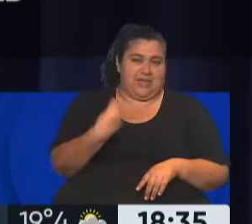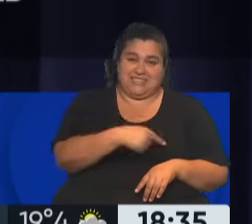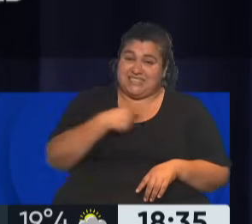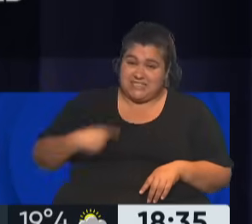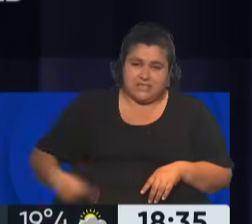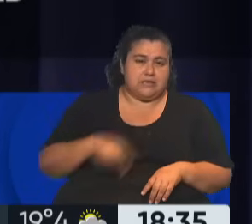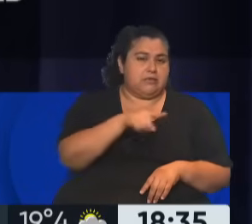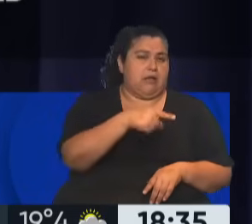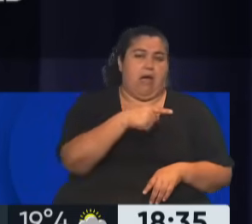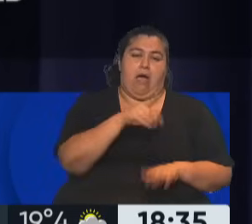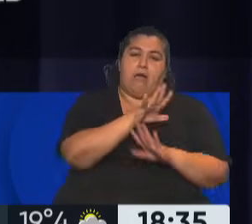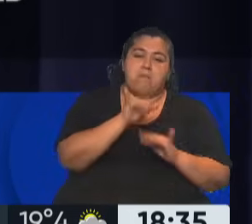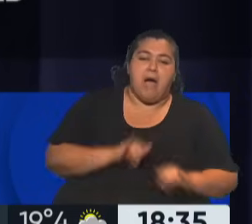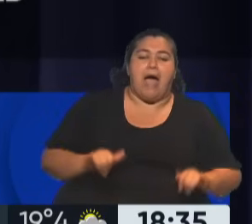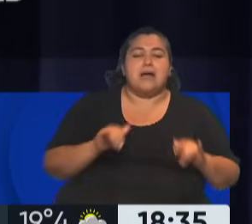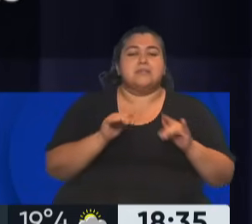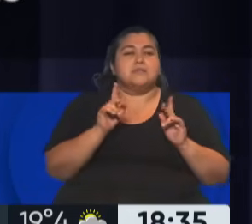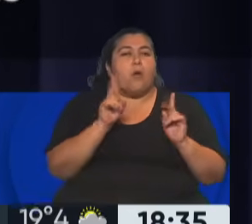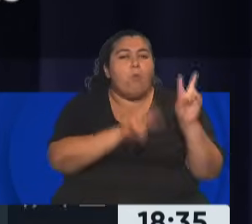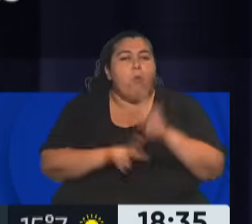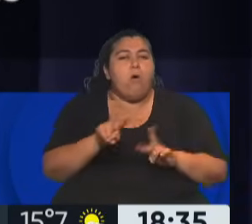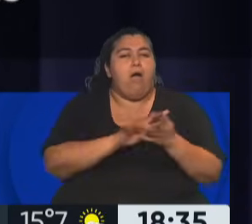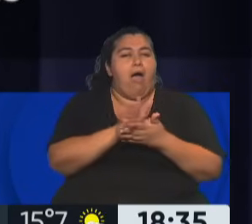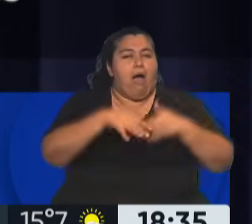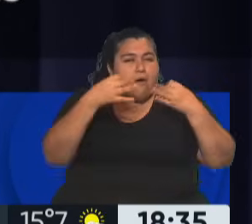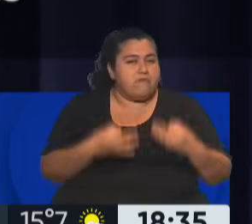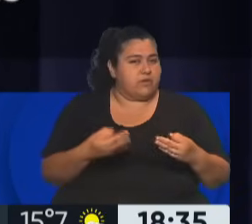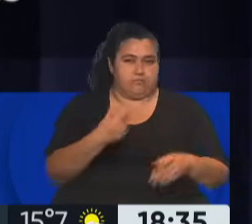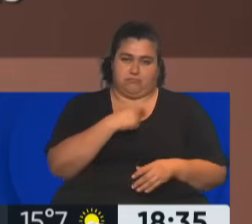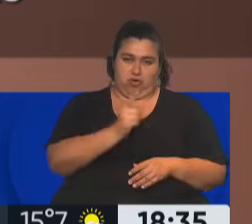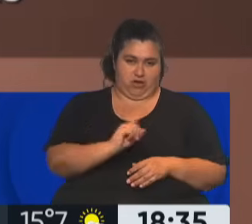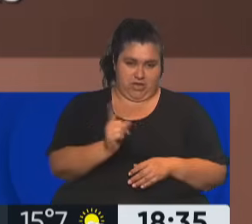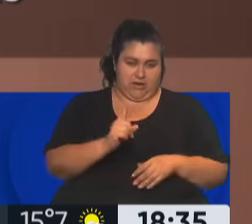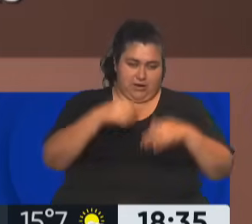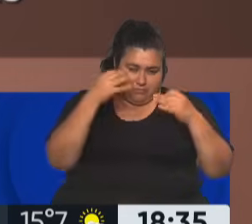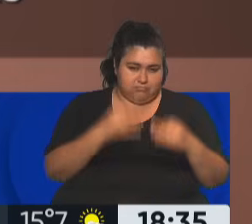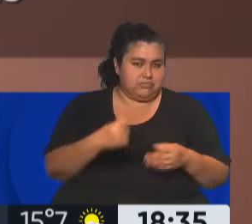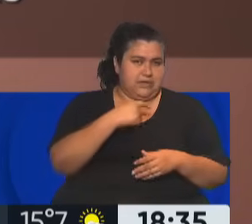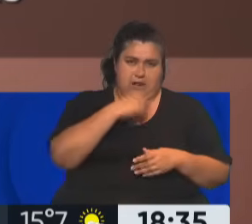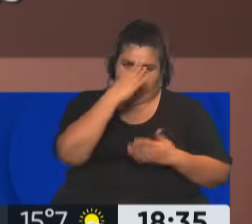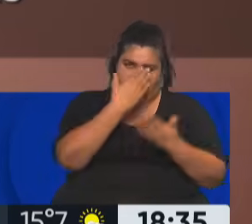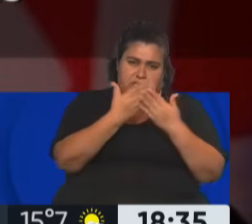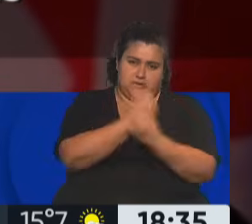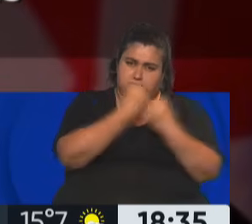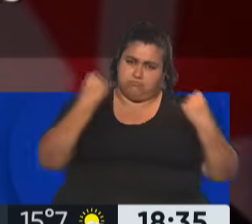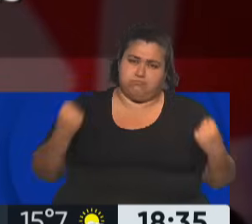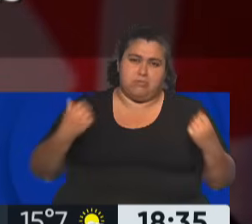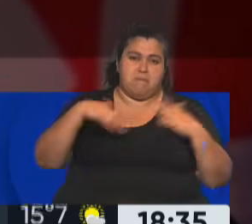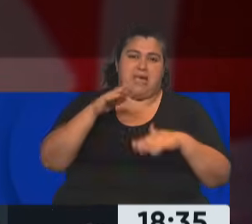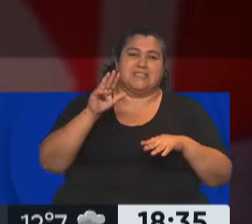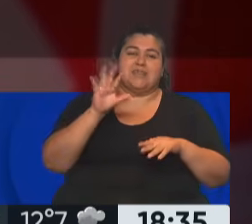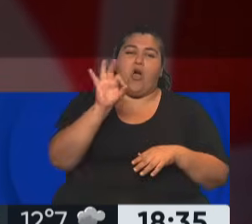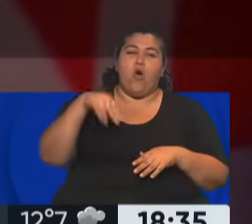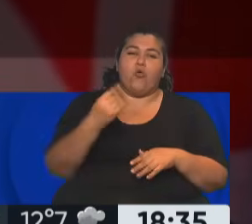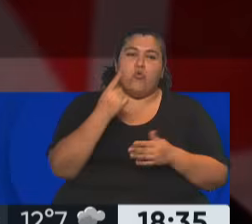意维护全球和区域的和平稳定，而且一再挑战联合国宪章里有关不得使用威胁和武